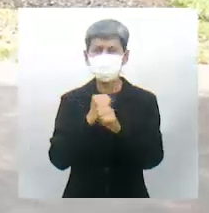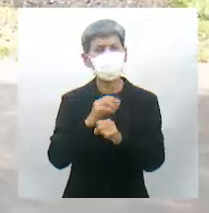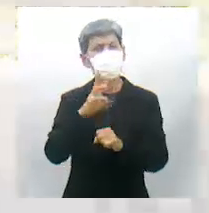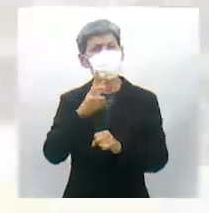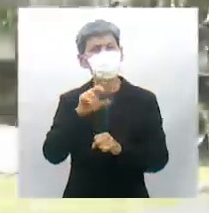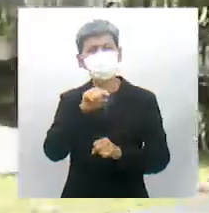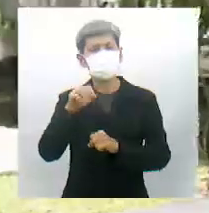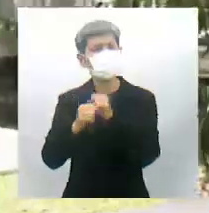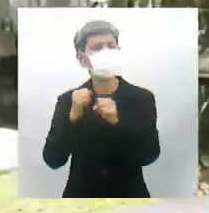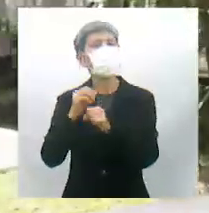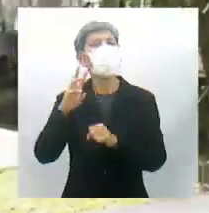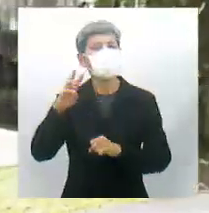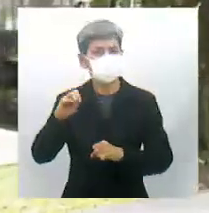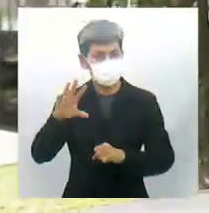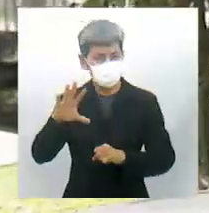งปี65